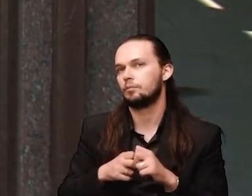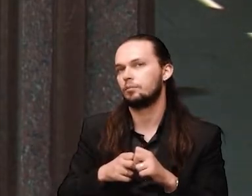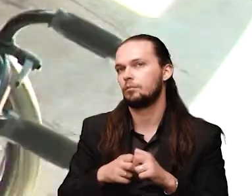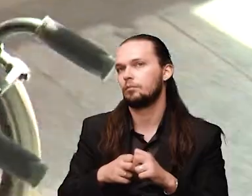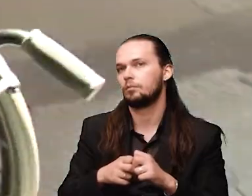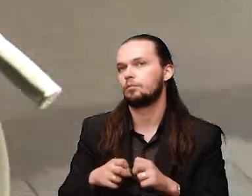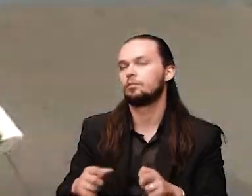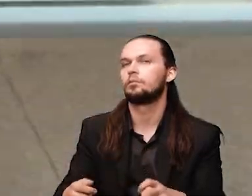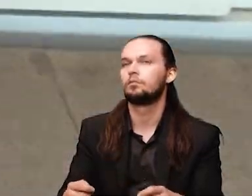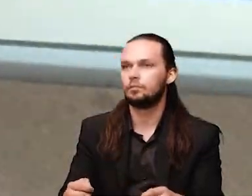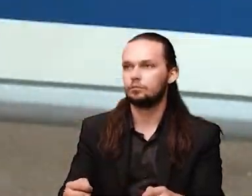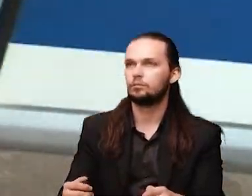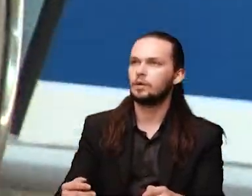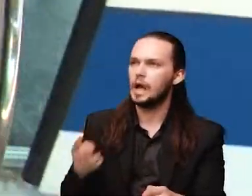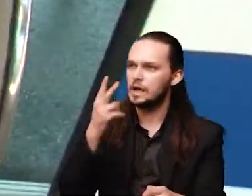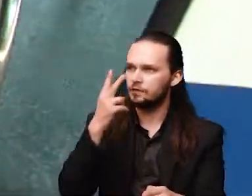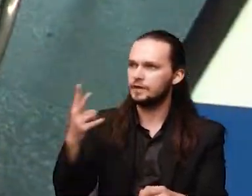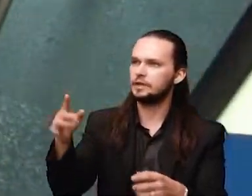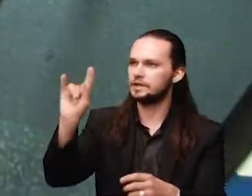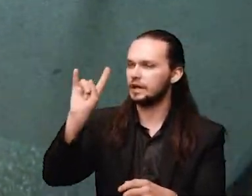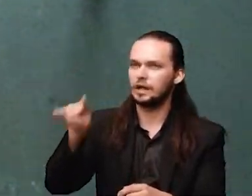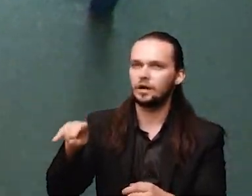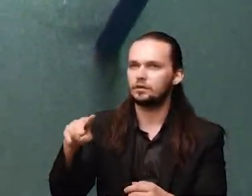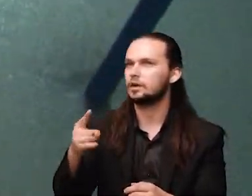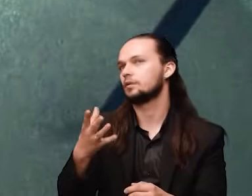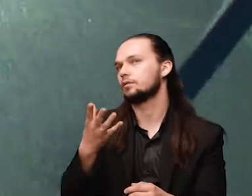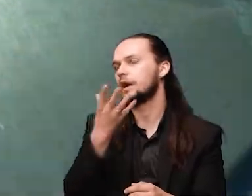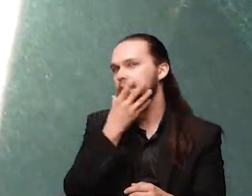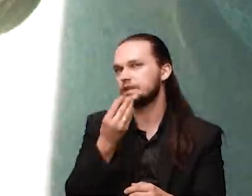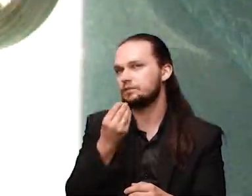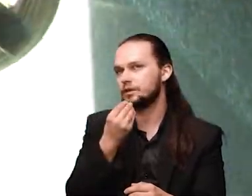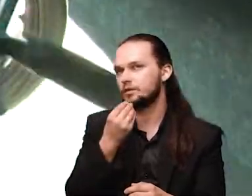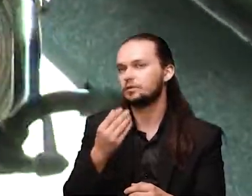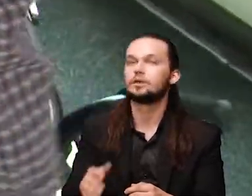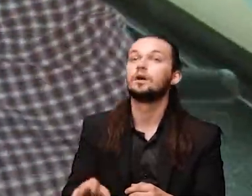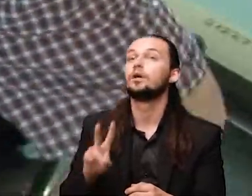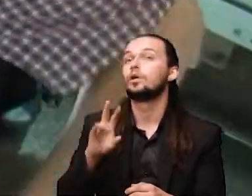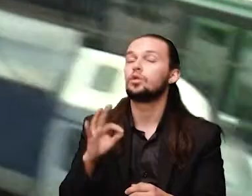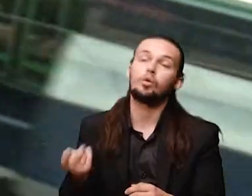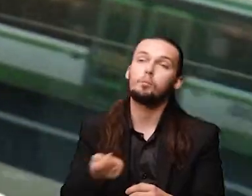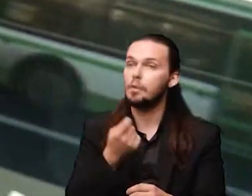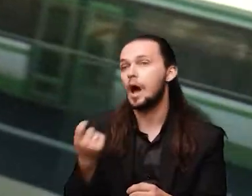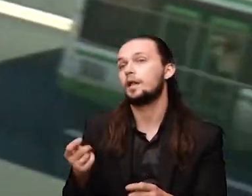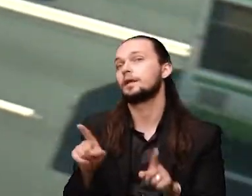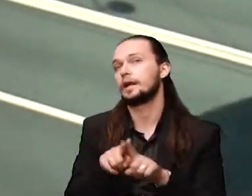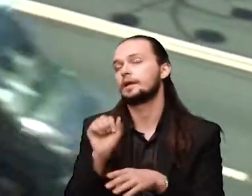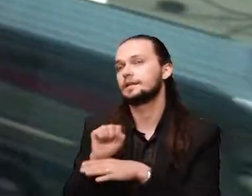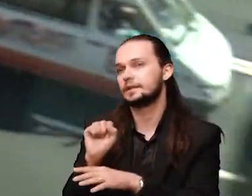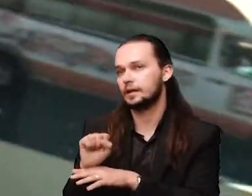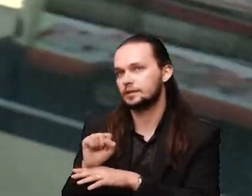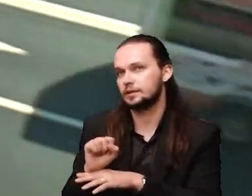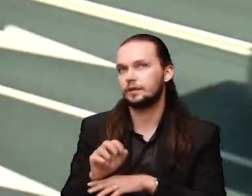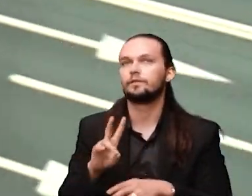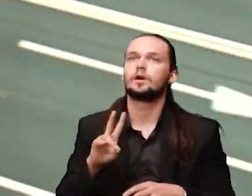стыковалась с составом. И ехать приятно, вид из окна на окрестности замечательный, кондиционер работает. Только вот мало еще таких